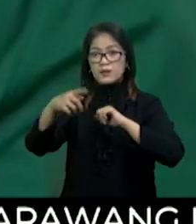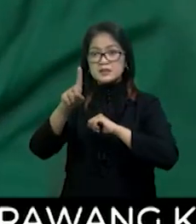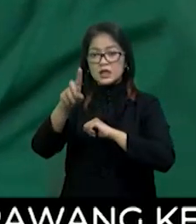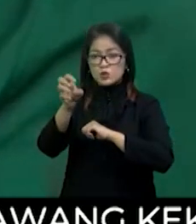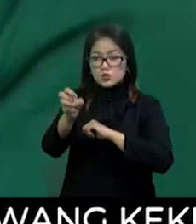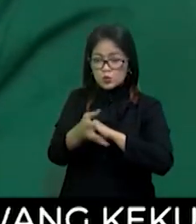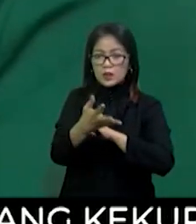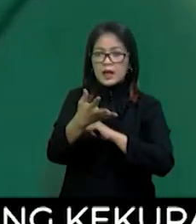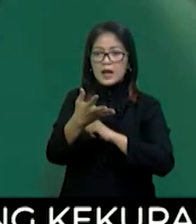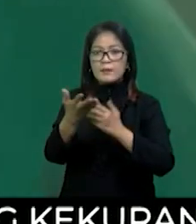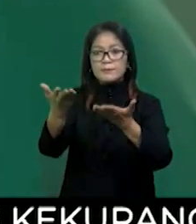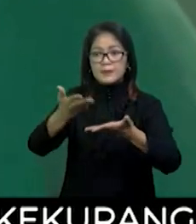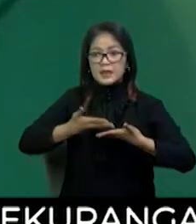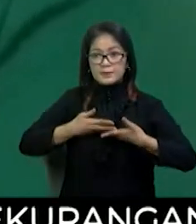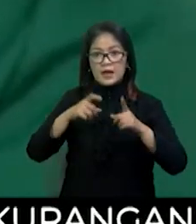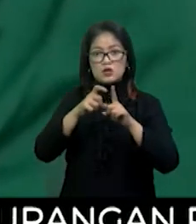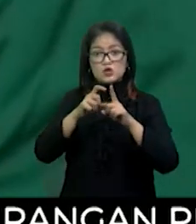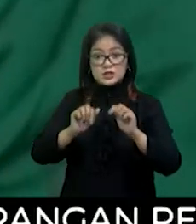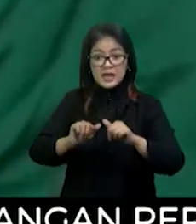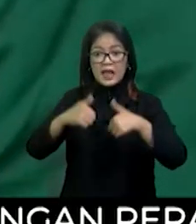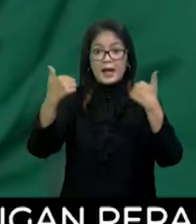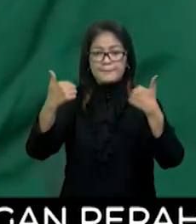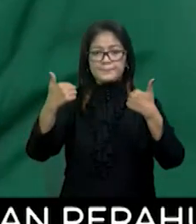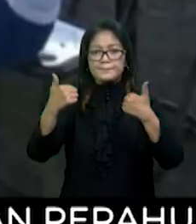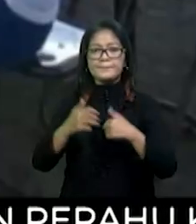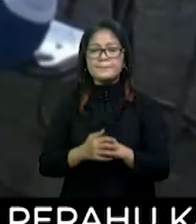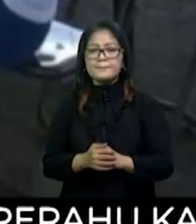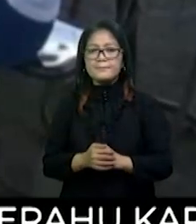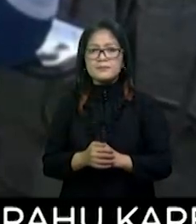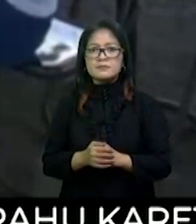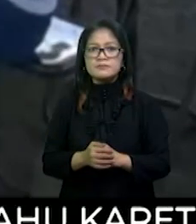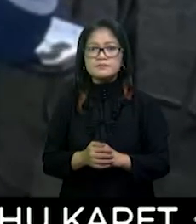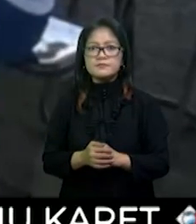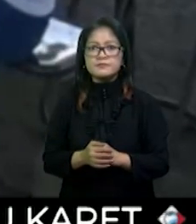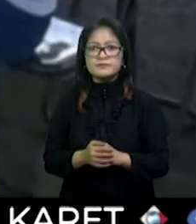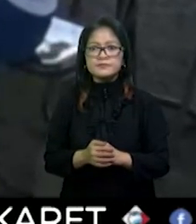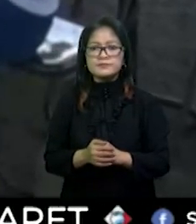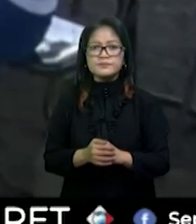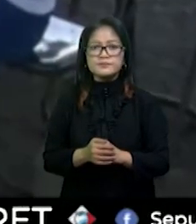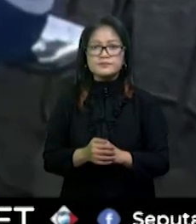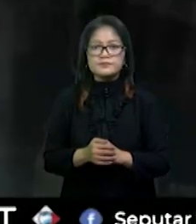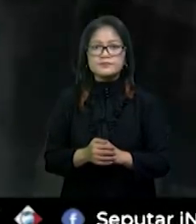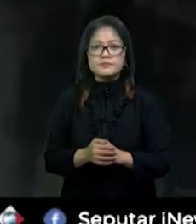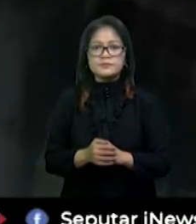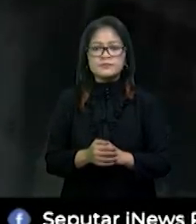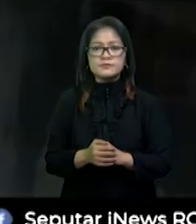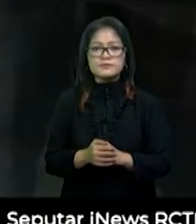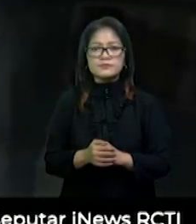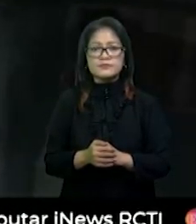sudah menerima dosis lengkap vaksinasi COVID-19. Dari Jakarta, Tim Liputan iNews